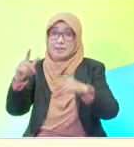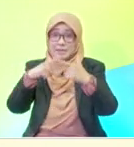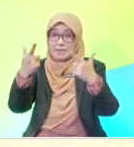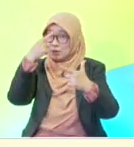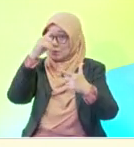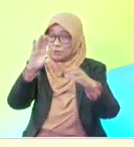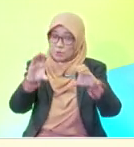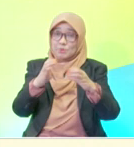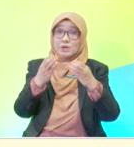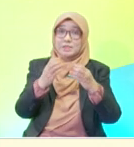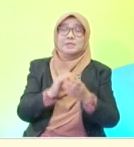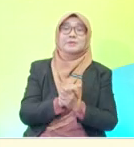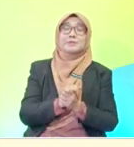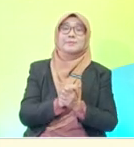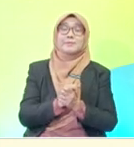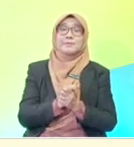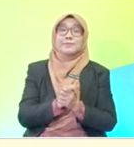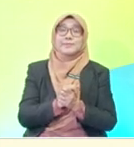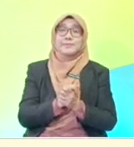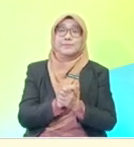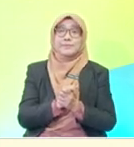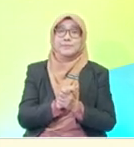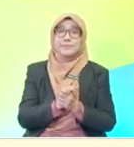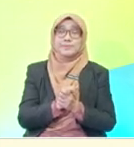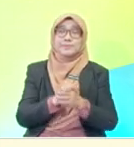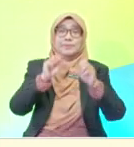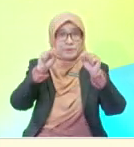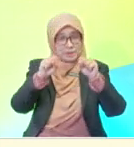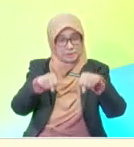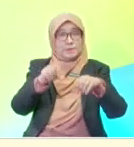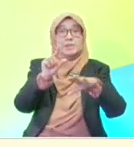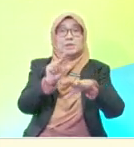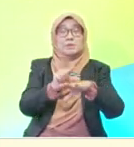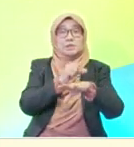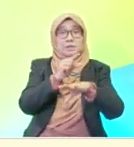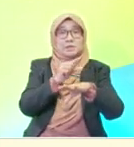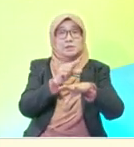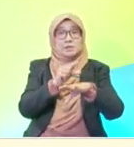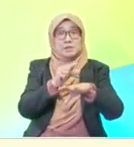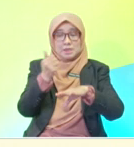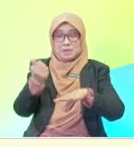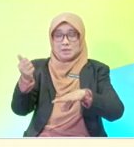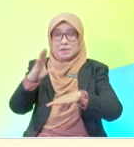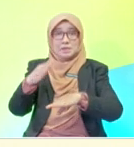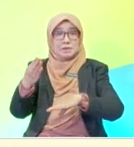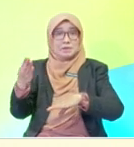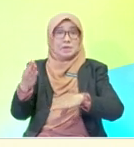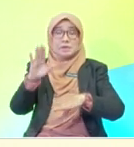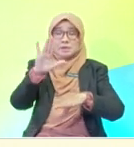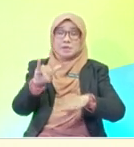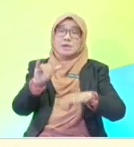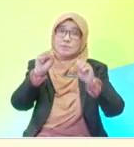Okey, kalau kita tengok dekat slide tu Abang Fizi, kita boleh guna alat dan bahan yang kita boleh dapati dekat rumah lah. Jadi okey, sebelum